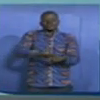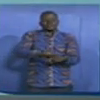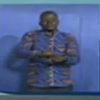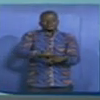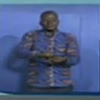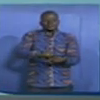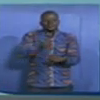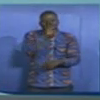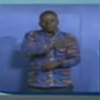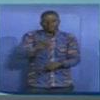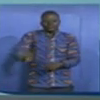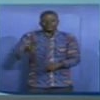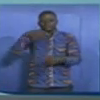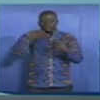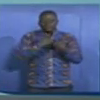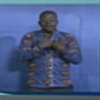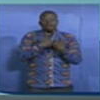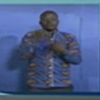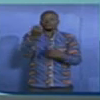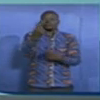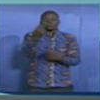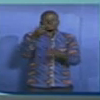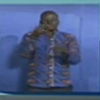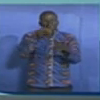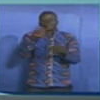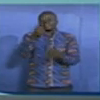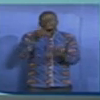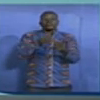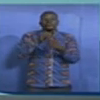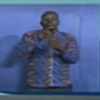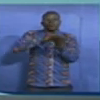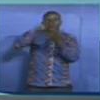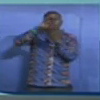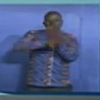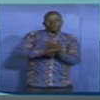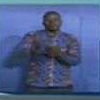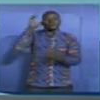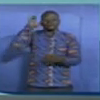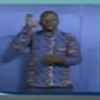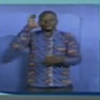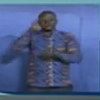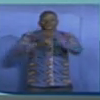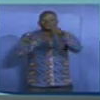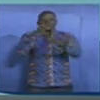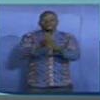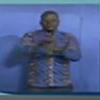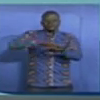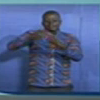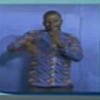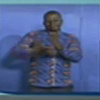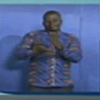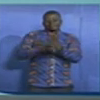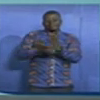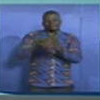Ouagadougou, qui abrite du 10 au 12 octobre prochain une conférence internationale sur la technologie du